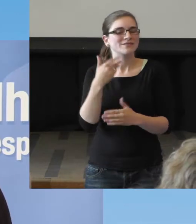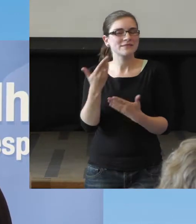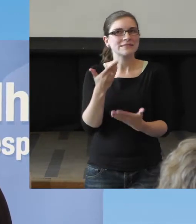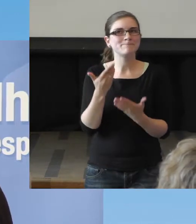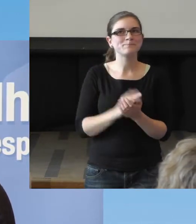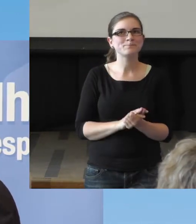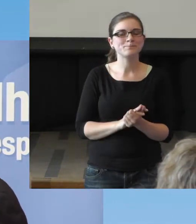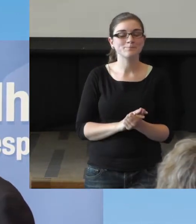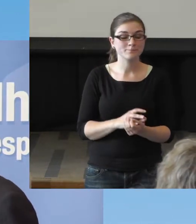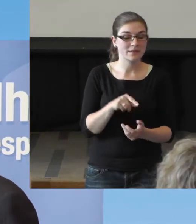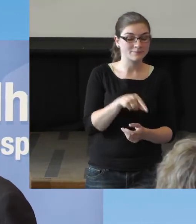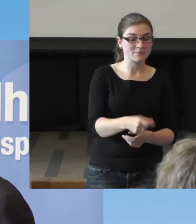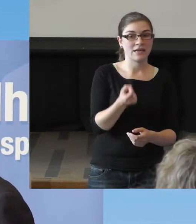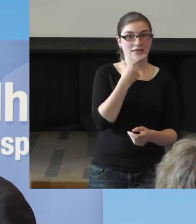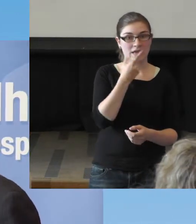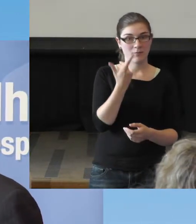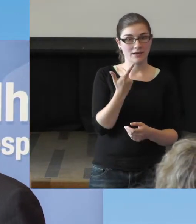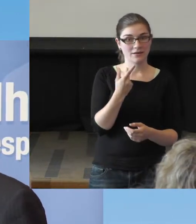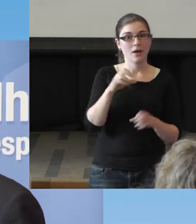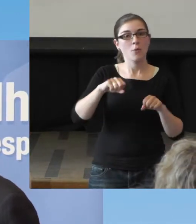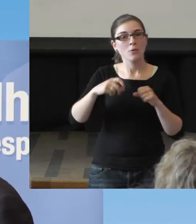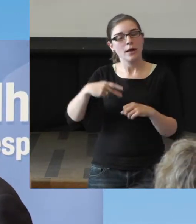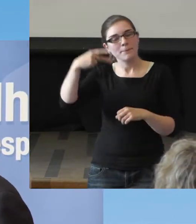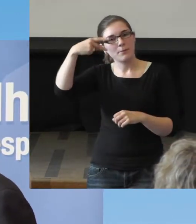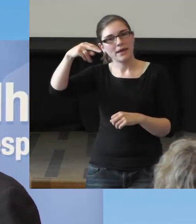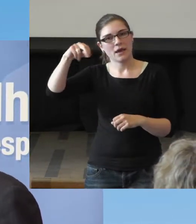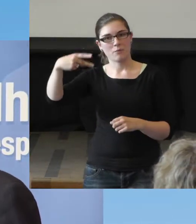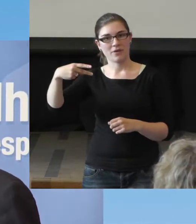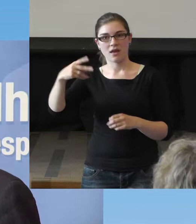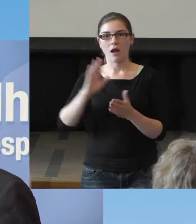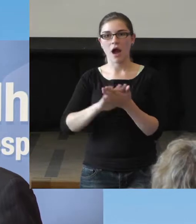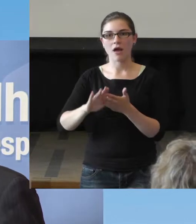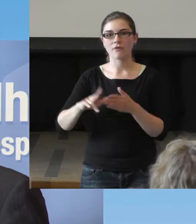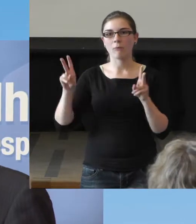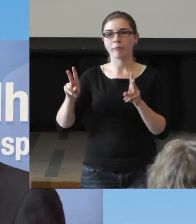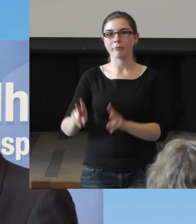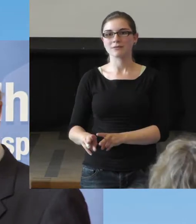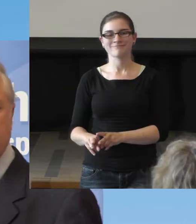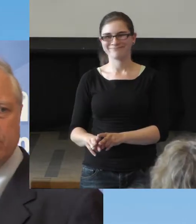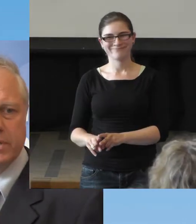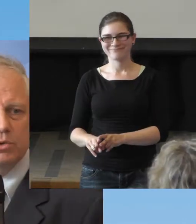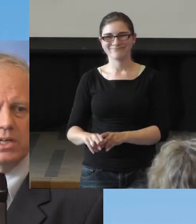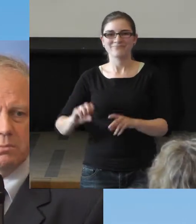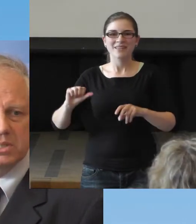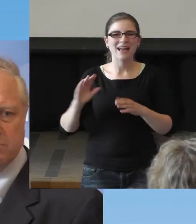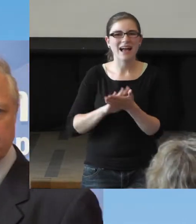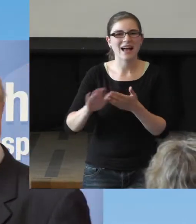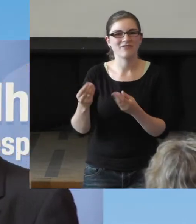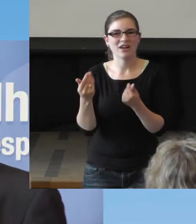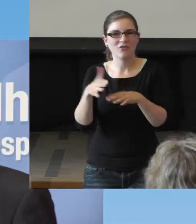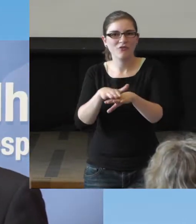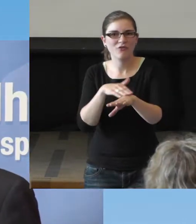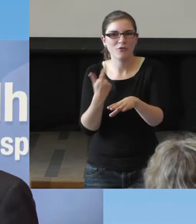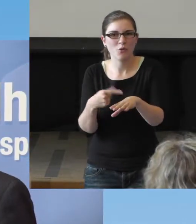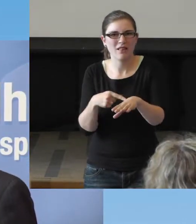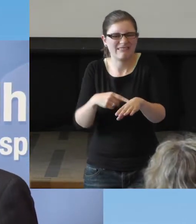dass mit Einnahme dieser Tabletten die Polyneuropathie nicht weggeht, sondern nur einfach die Missempfindungen, die unangehenden Missempfindungen